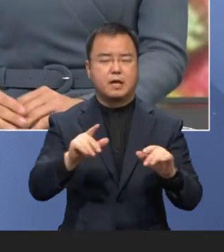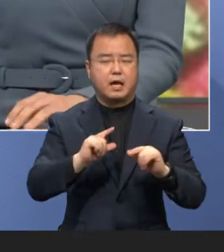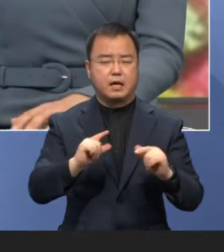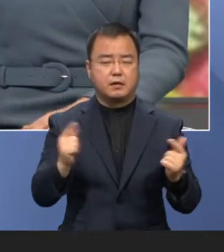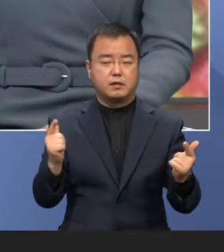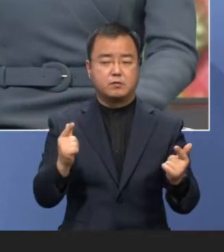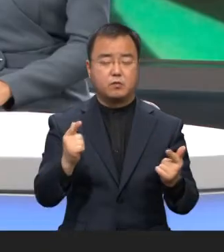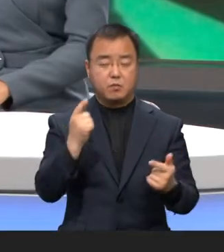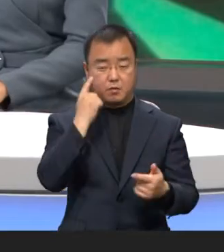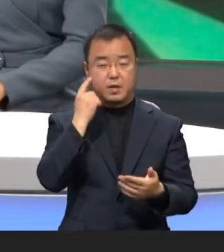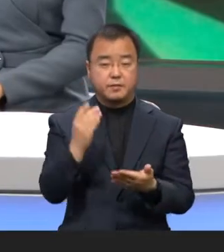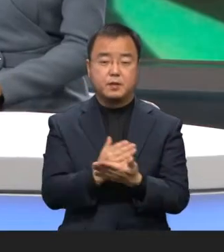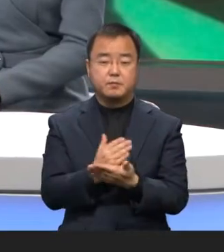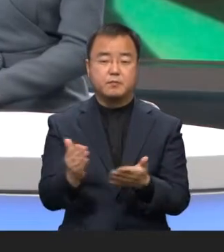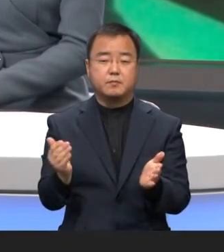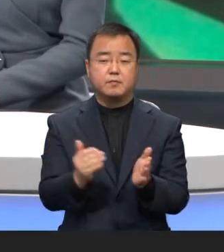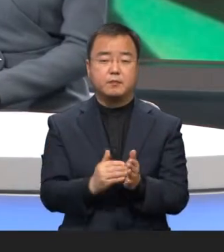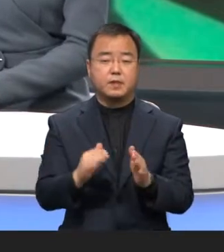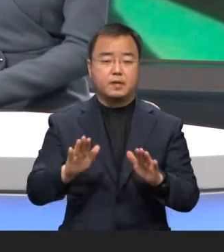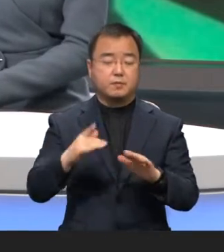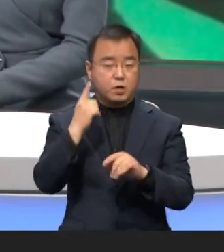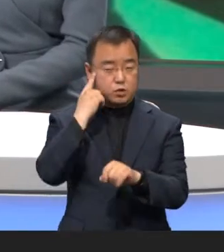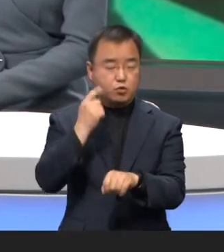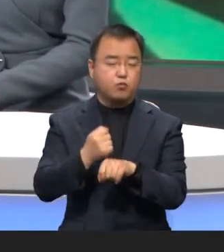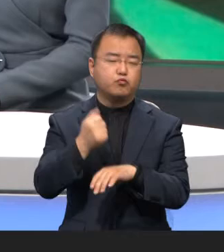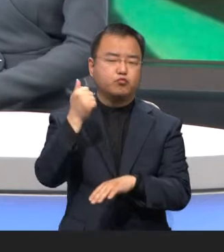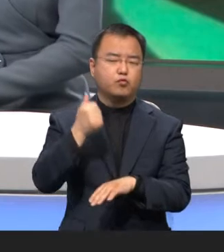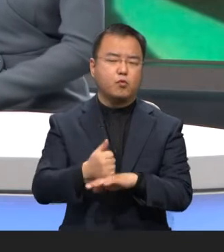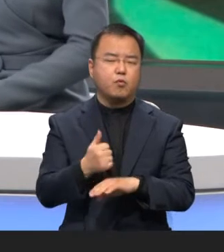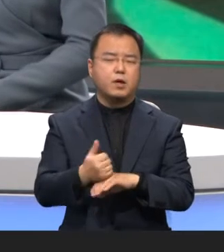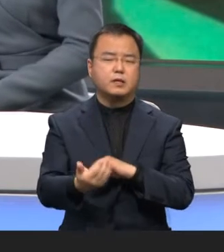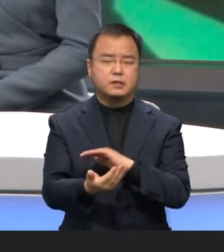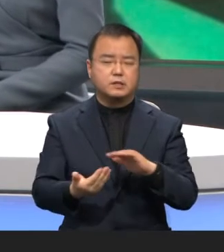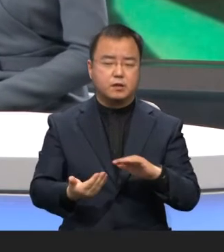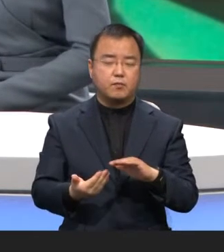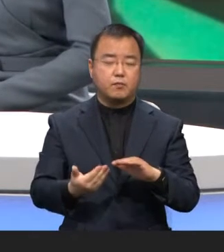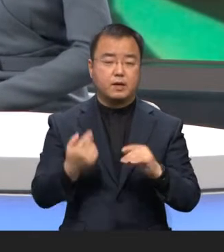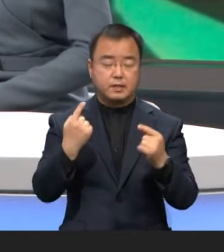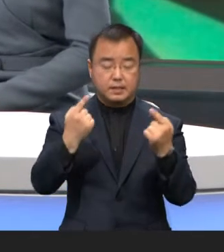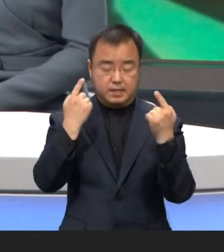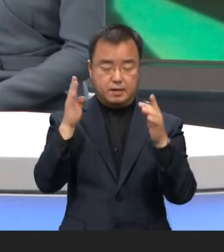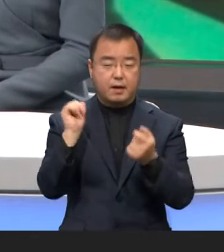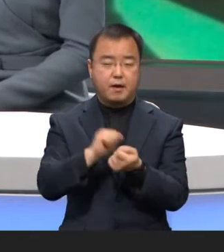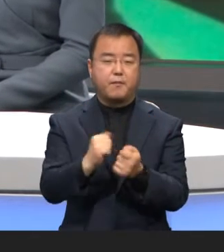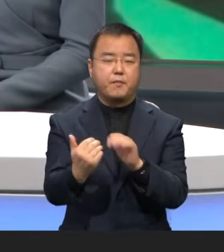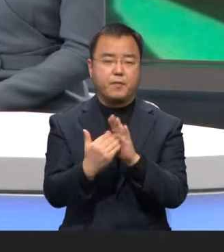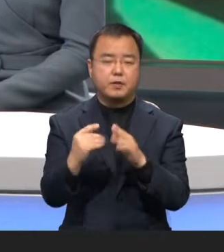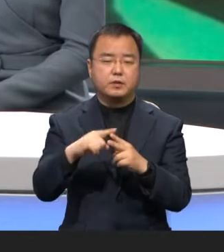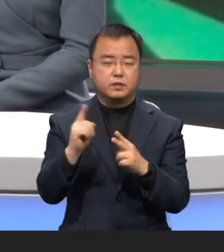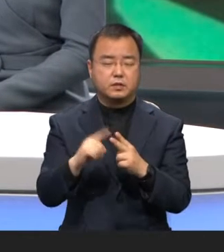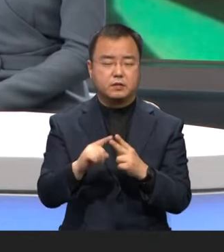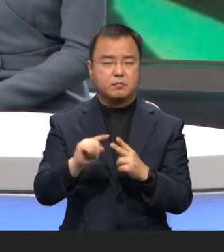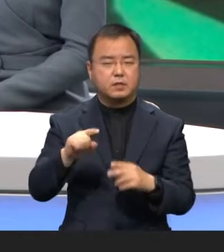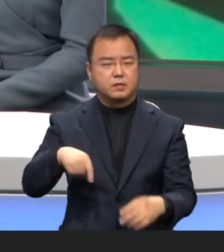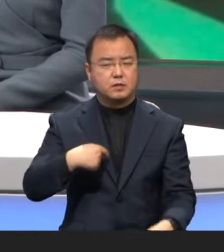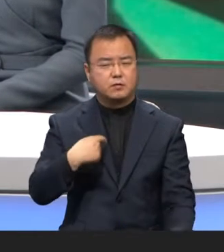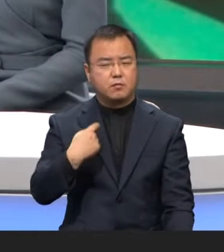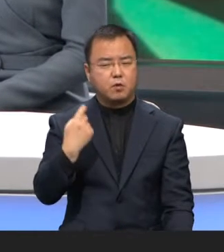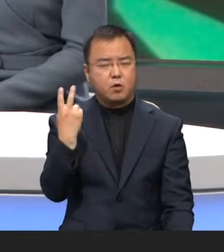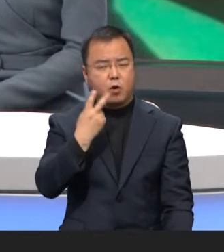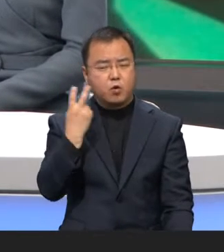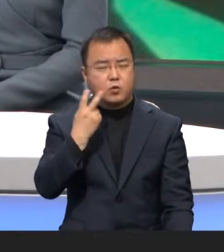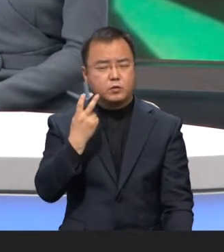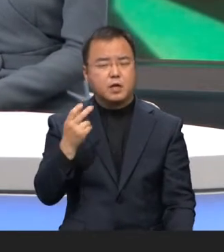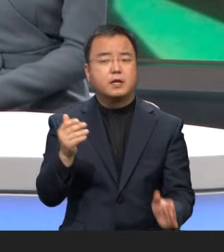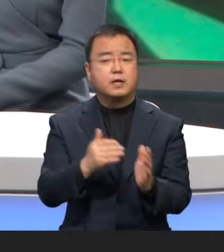밝혀냈습니다. 네. 자, 이번 연구 결과에 앞서서 그러니까 대학의 방역 조치라든가 어떤 자체적 검사 이런 것들이 좀